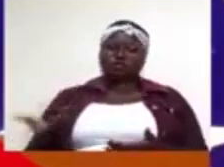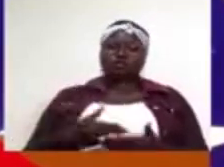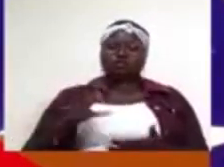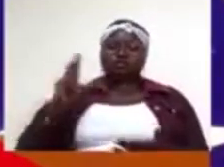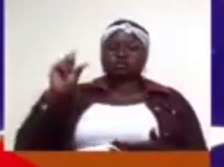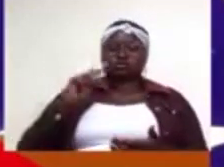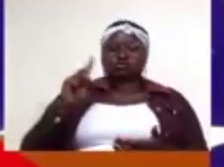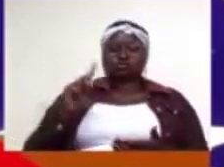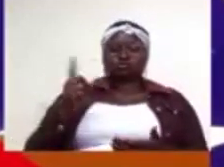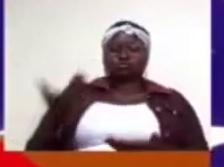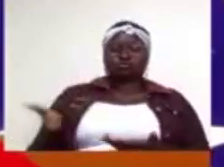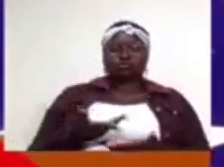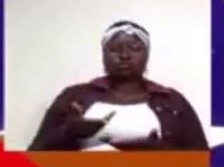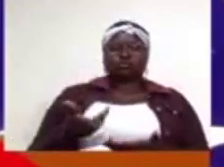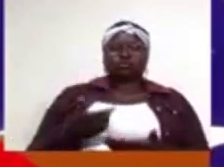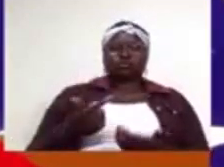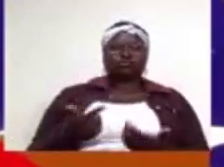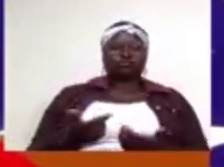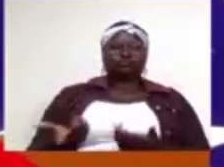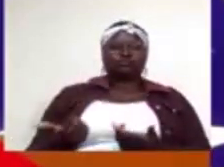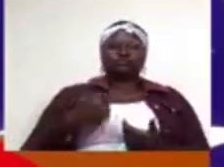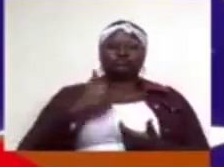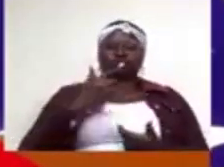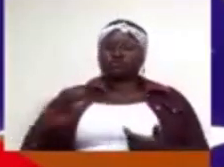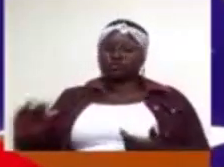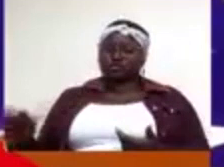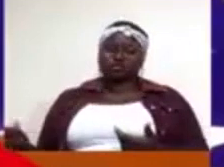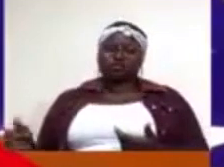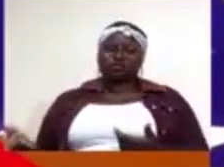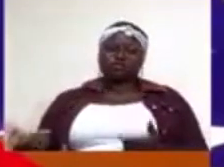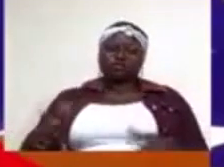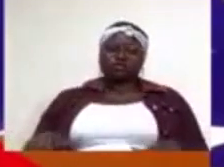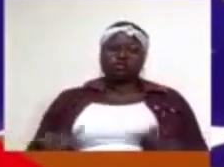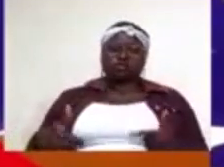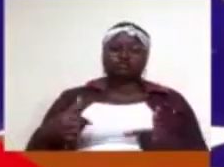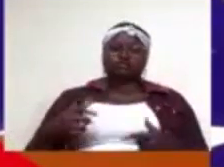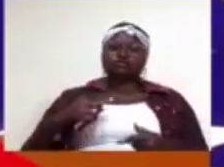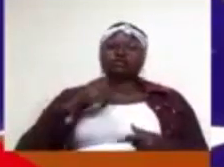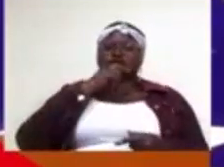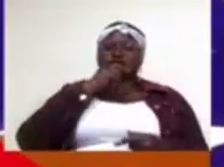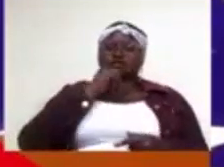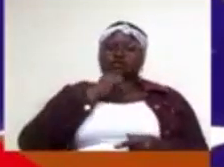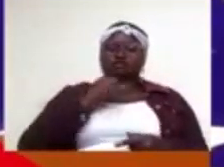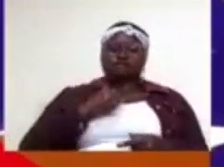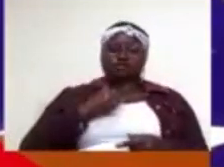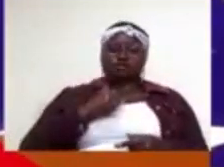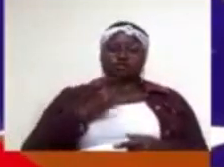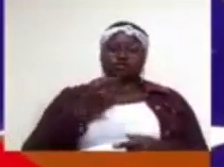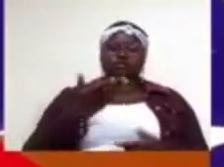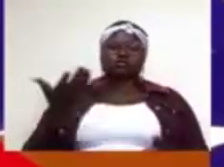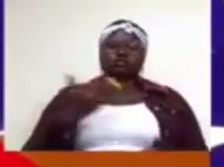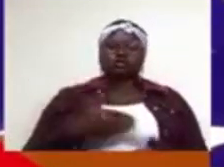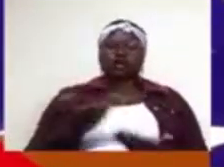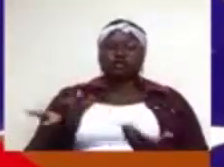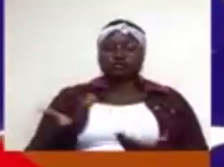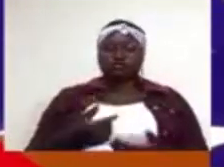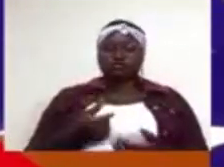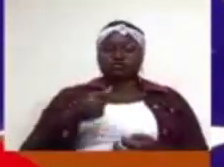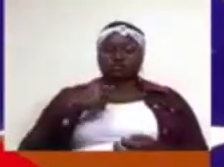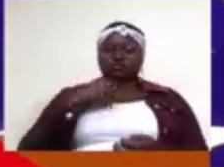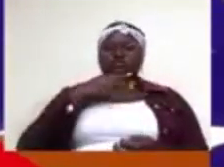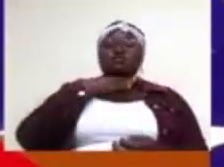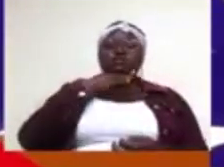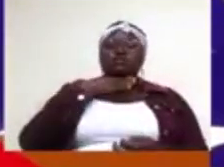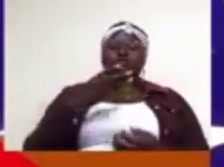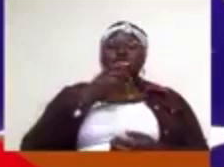was in Nairobi. Yeah. And that case irare ya timu anoshio maikaraga na gukawe. Kwa huo, the death ya